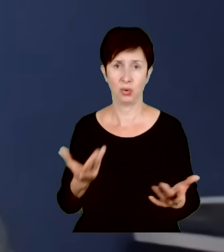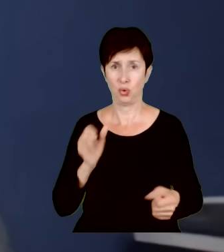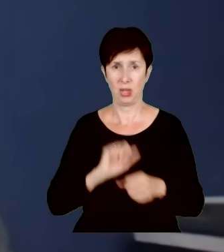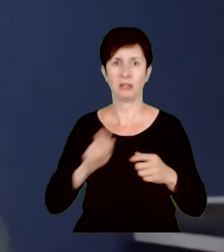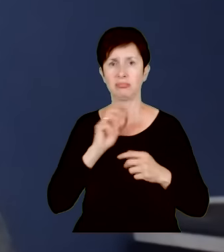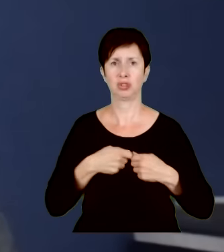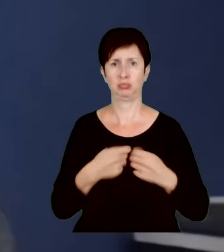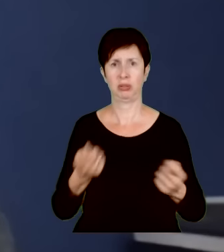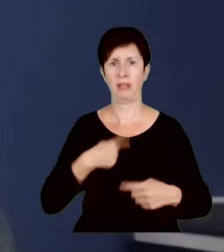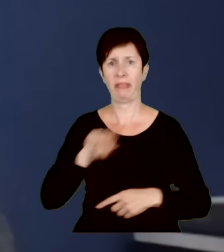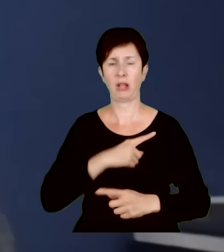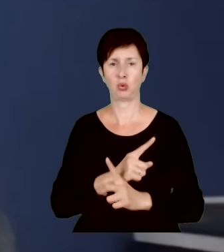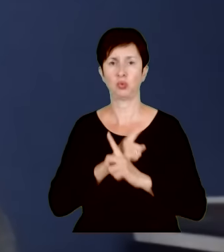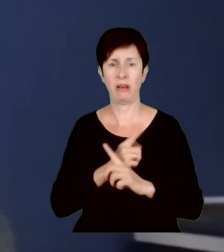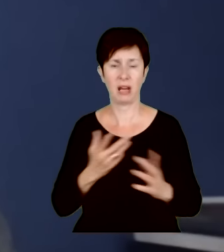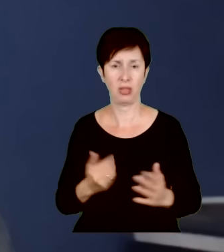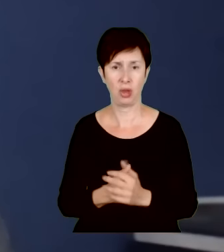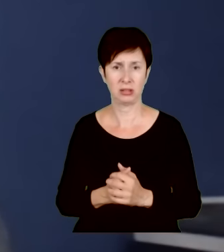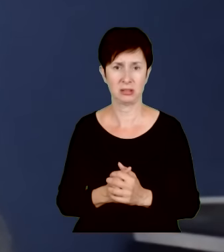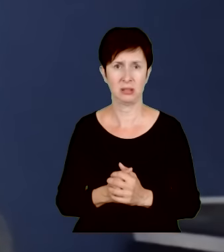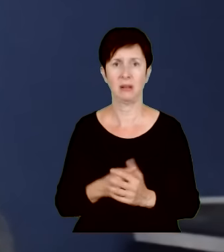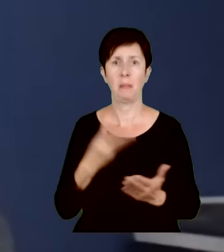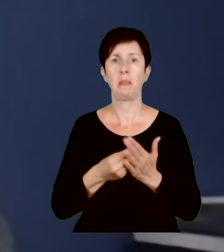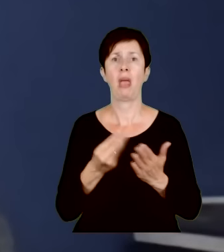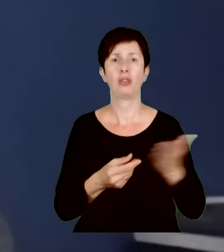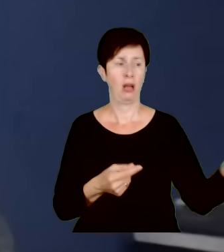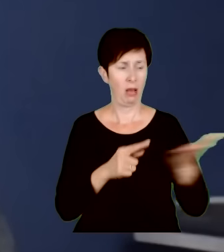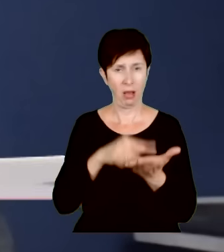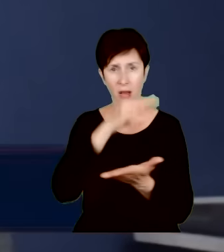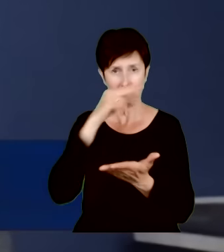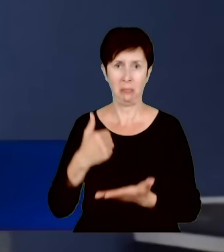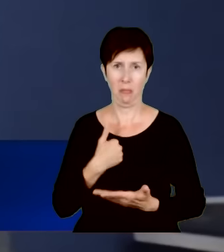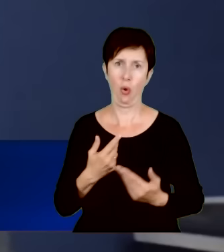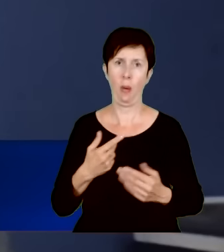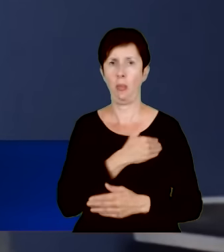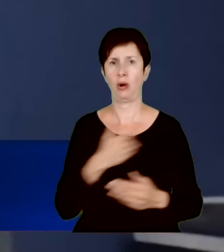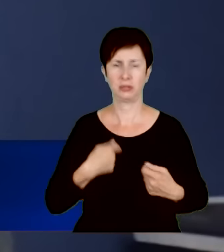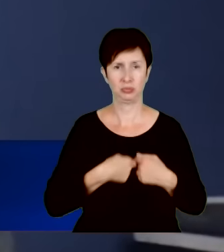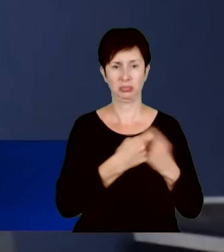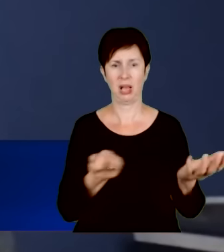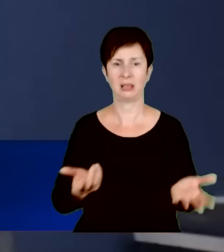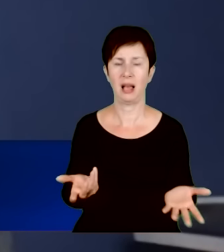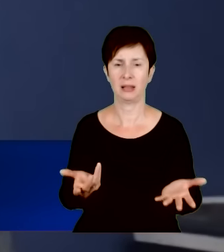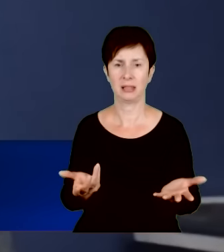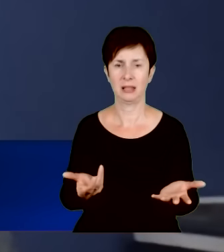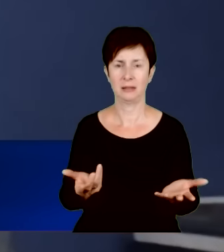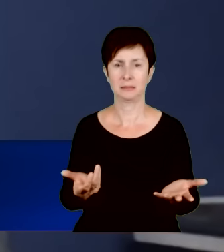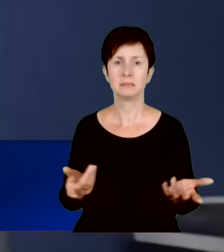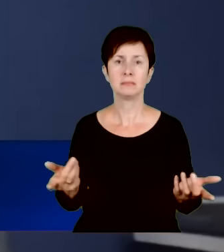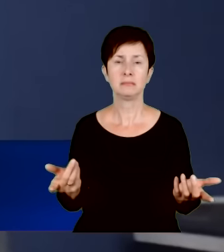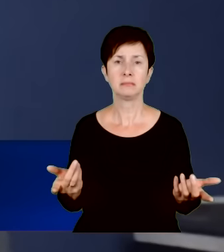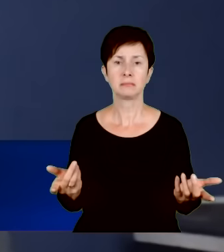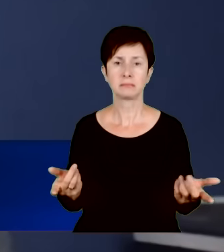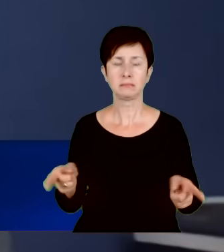naszej suwerenności za te Srebrniki które w tej chwili są obiecywane w dalszym ciągu za te również Srebrniki które